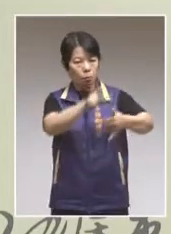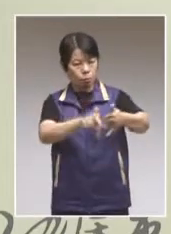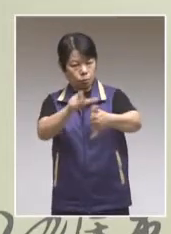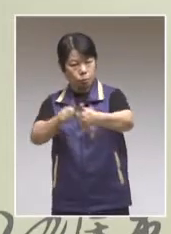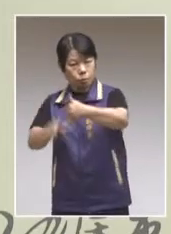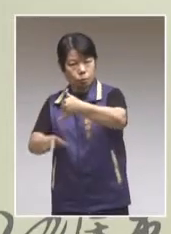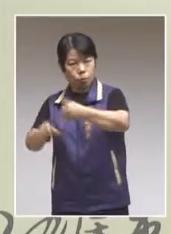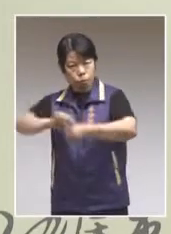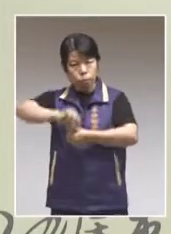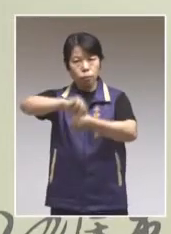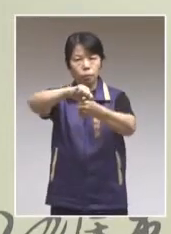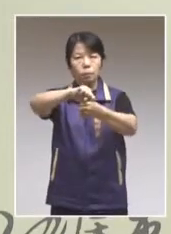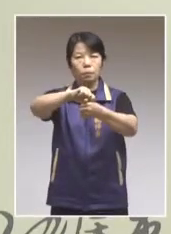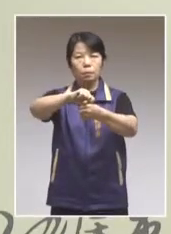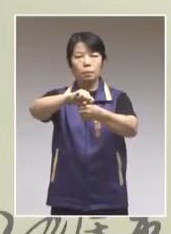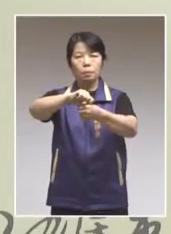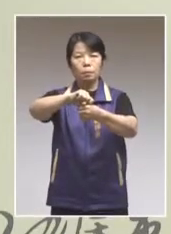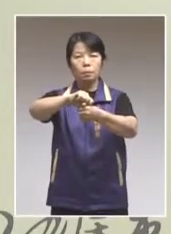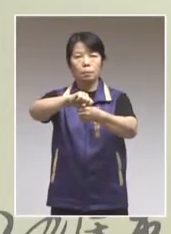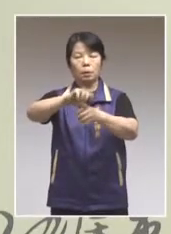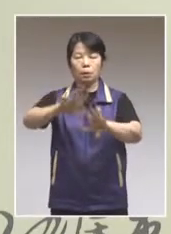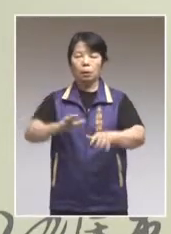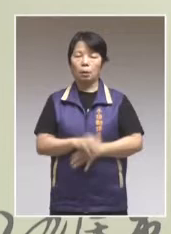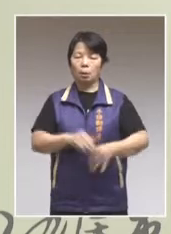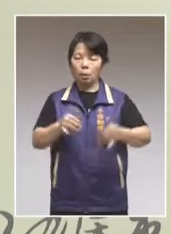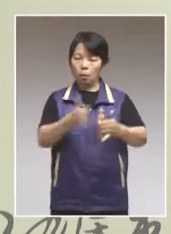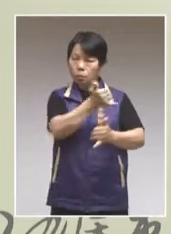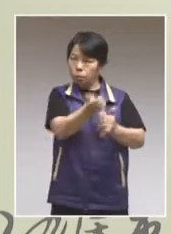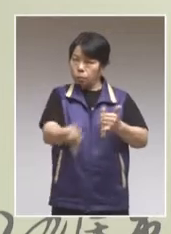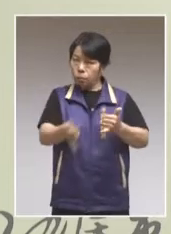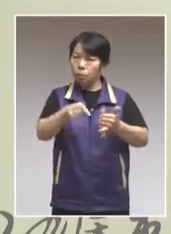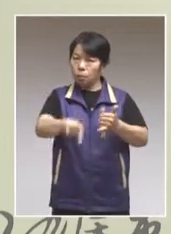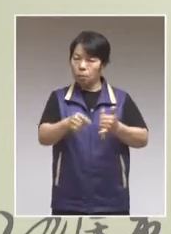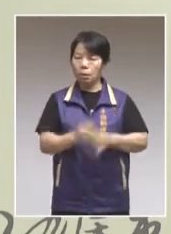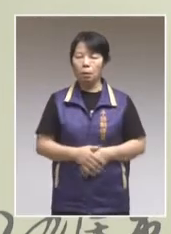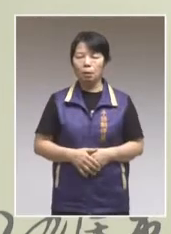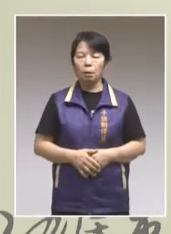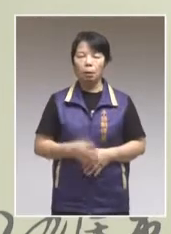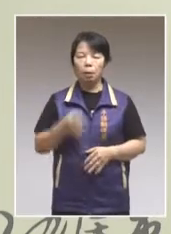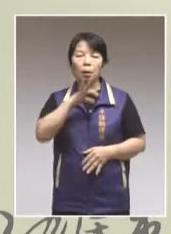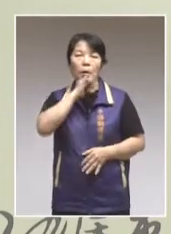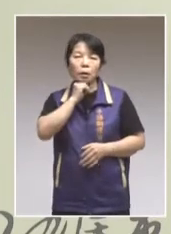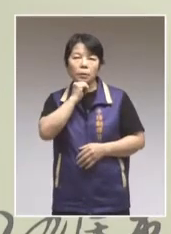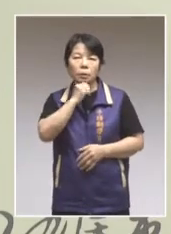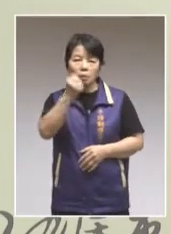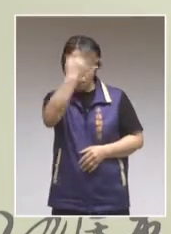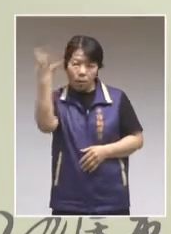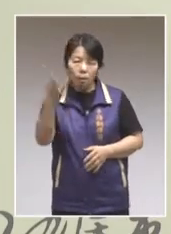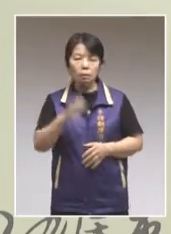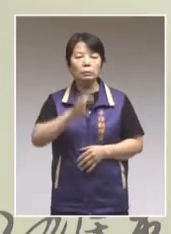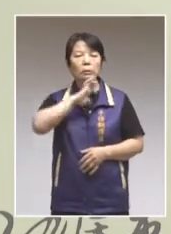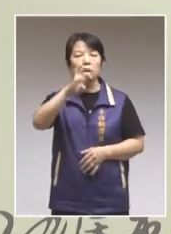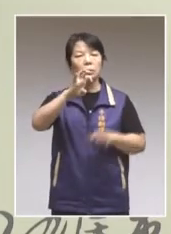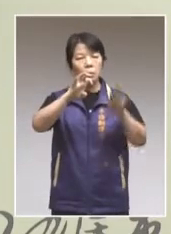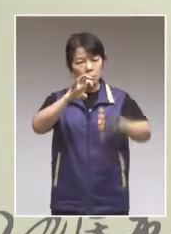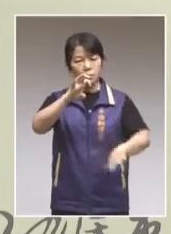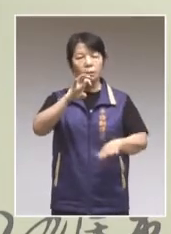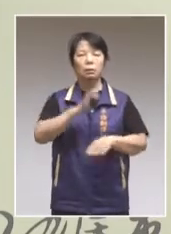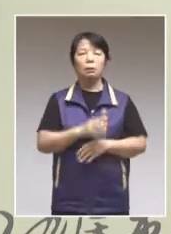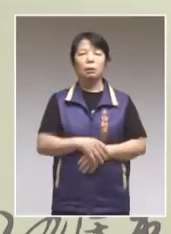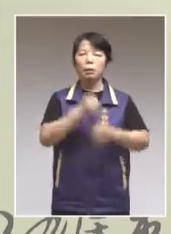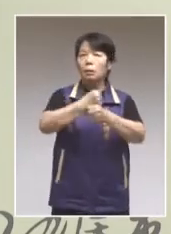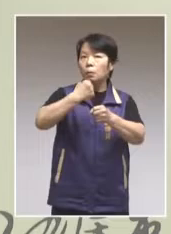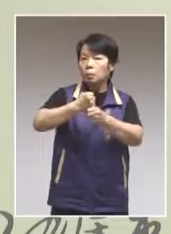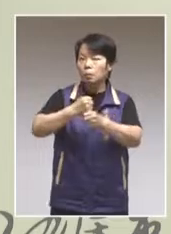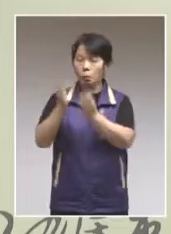增加的这些个案数、哦、在南北移动都是大概年纪比较轻的，大概都是40岁以下，工作